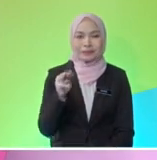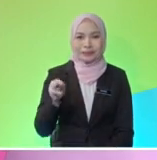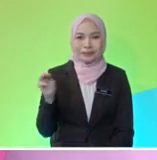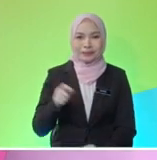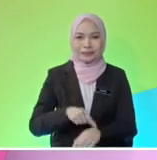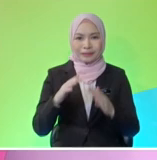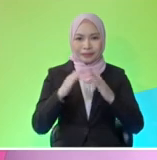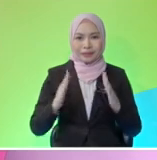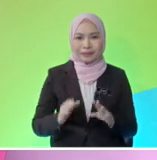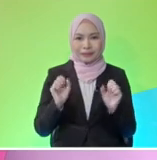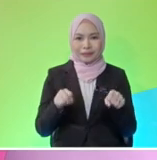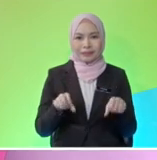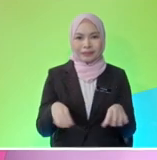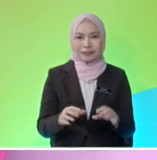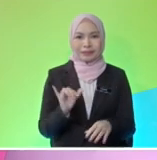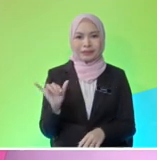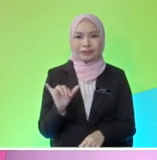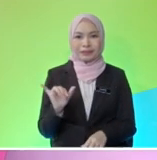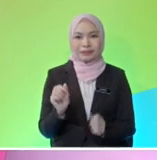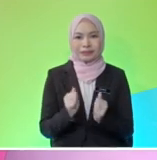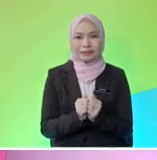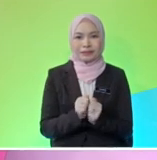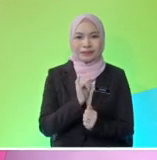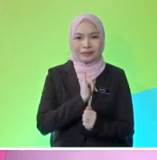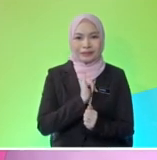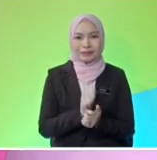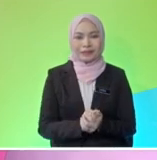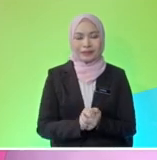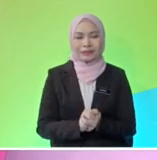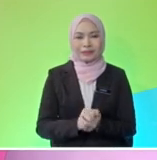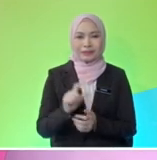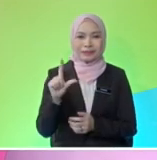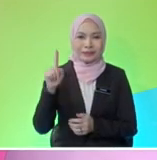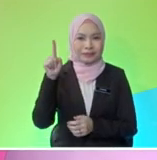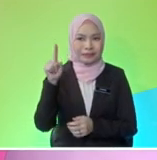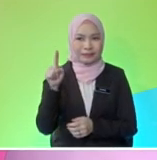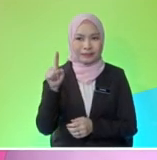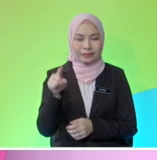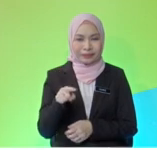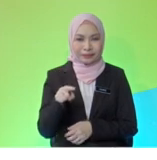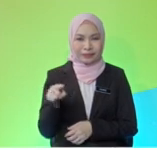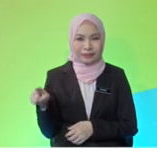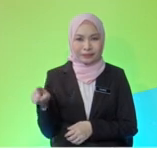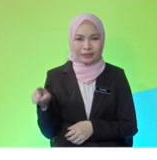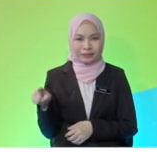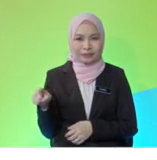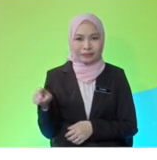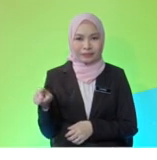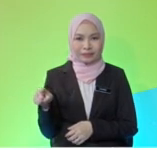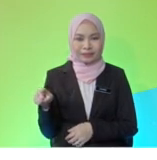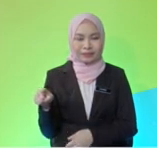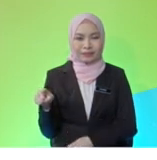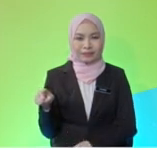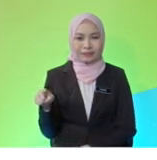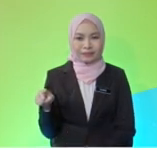buat sama-sama dengan Abang Aiman, okey? Dan cikgu sebut tadi, dia macam L tapi dia sengit sikit. Ya. Yeah. Okey. Dan cikgu kata tadi,